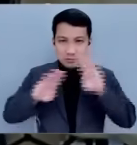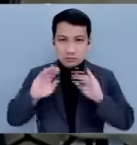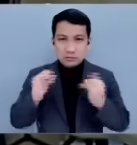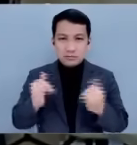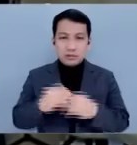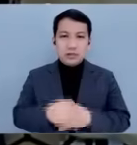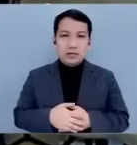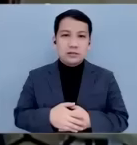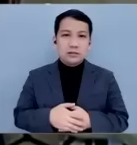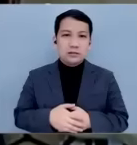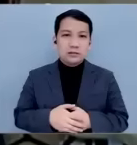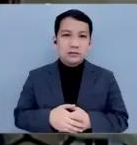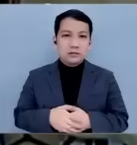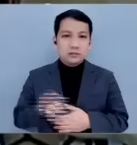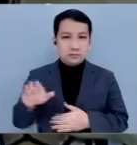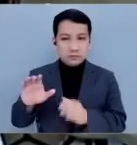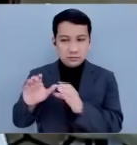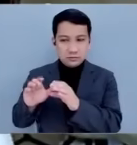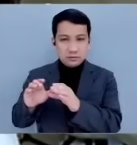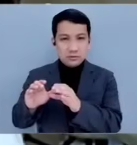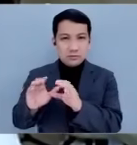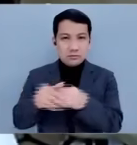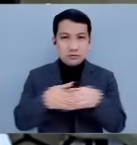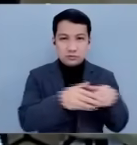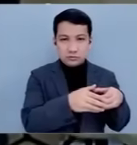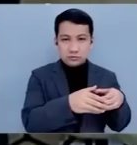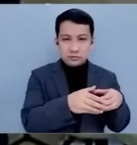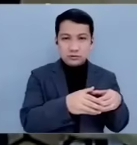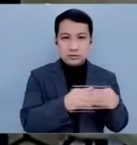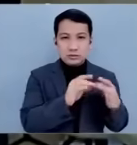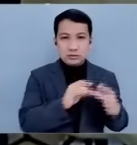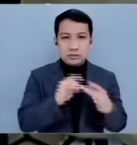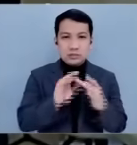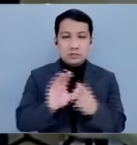many sectors of our society, especially